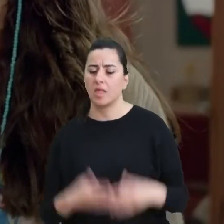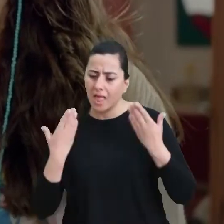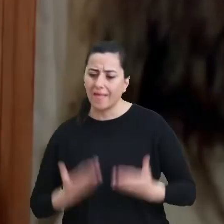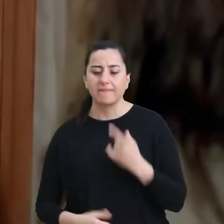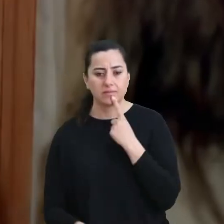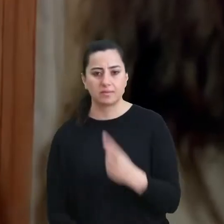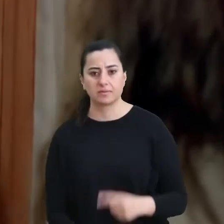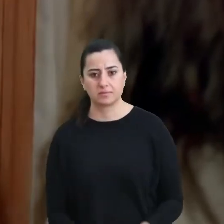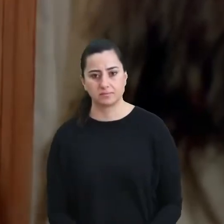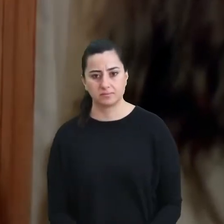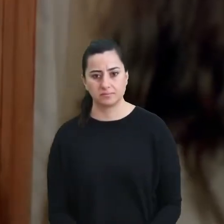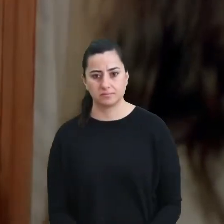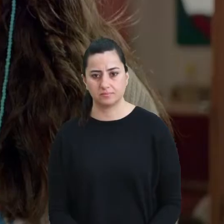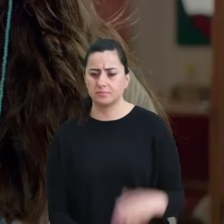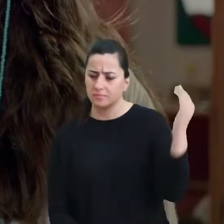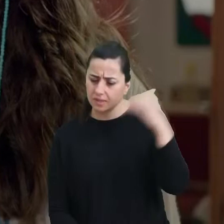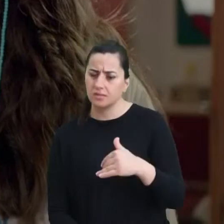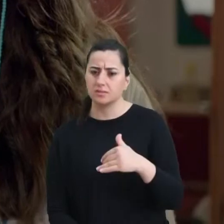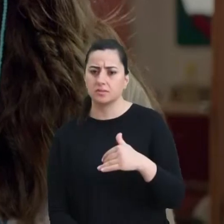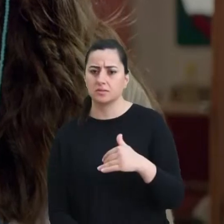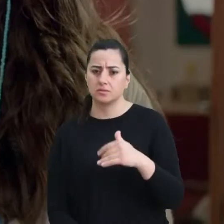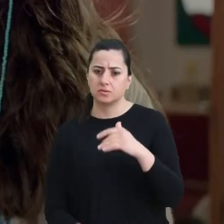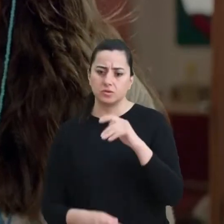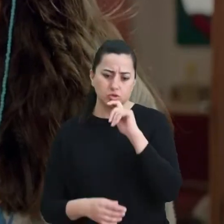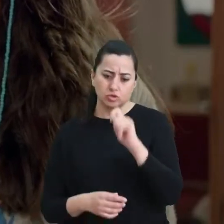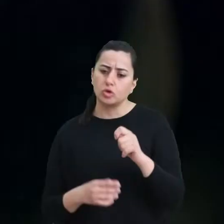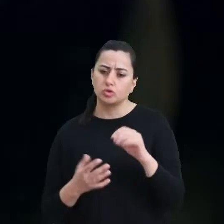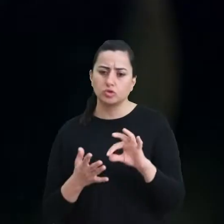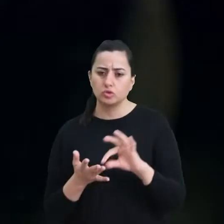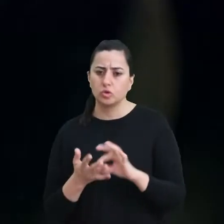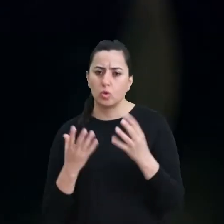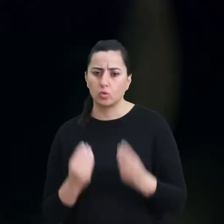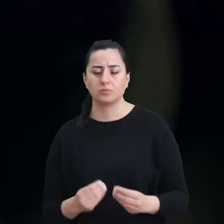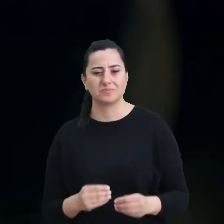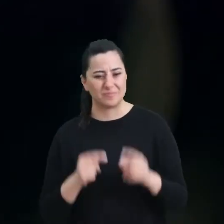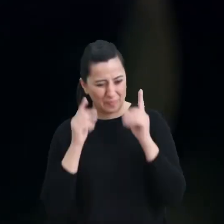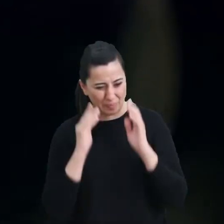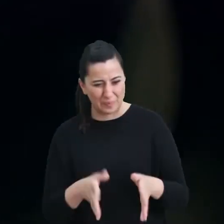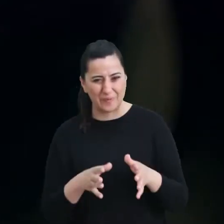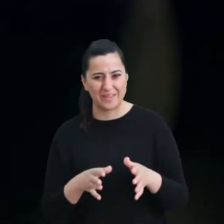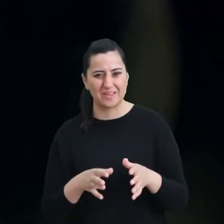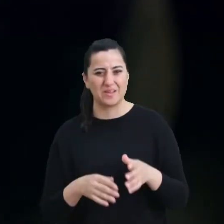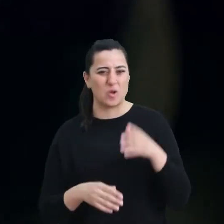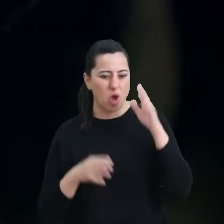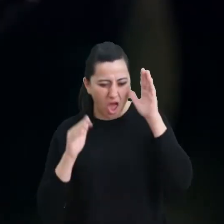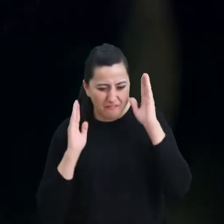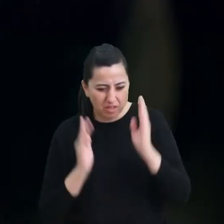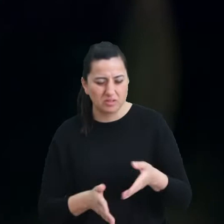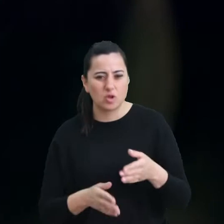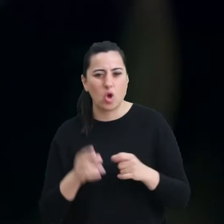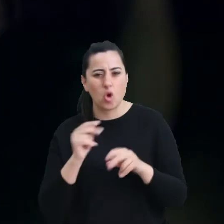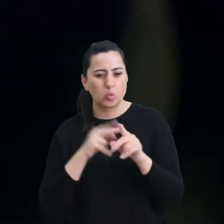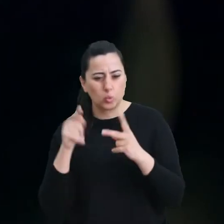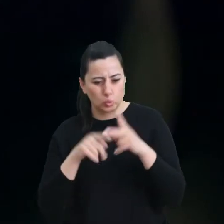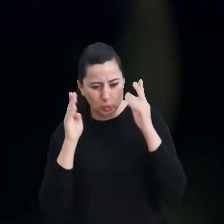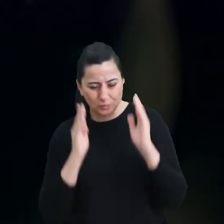Evet diyorum. Gelsinler, kesem sözü. Senin kalıbına. Öküzsün oğlum